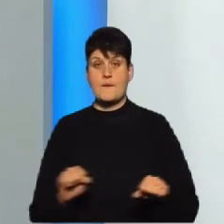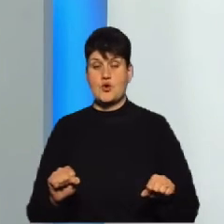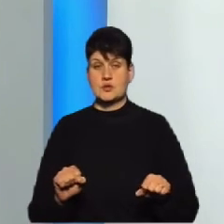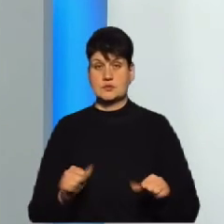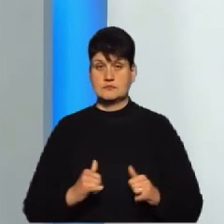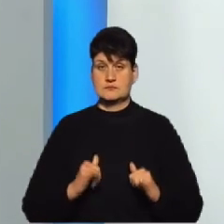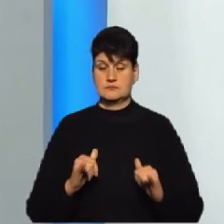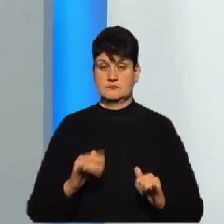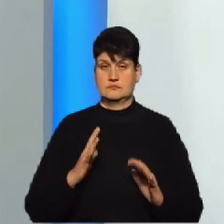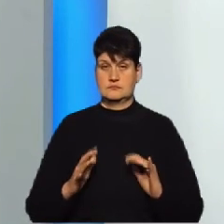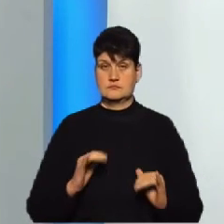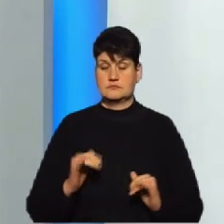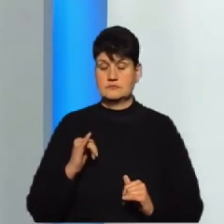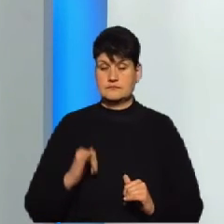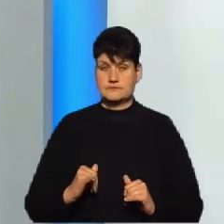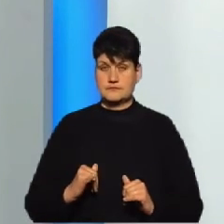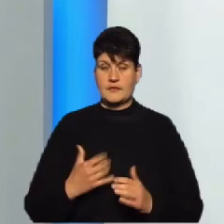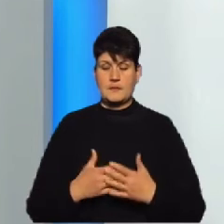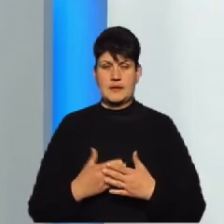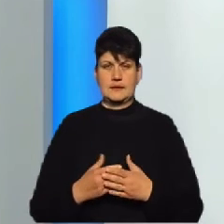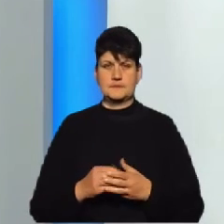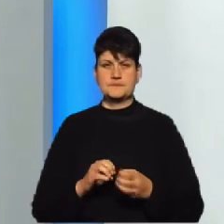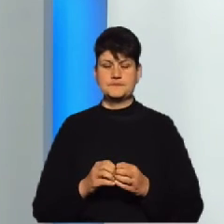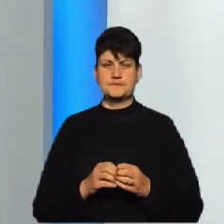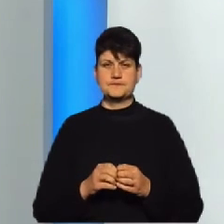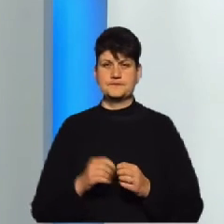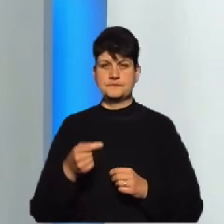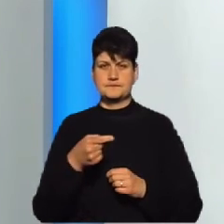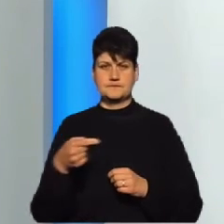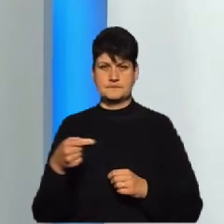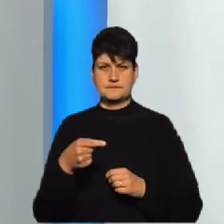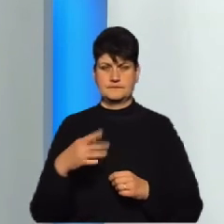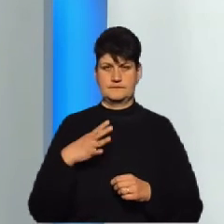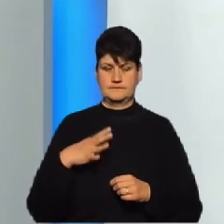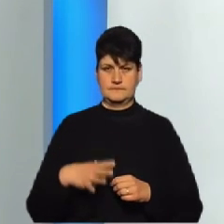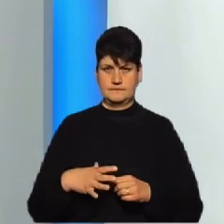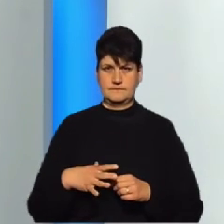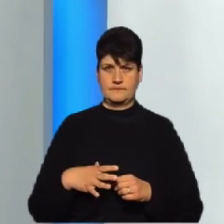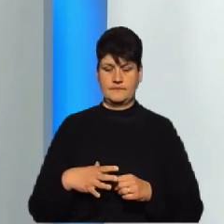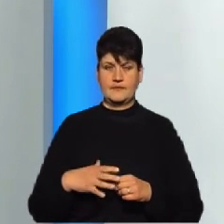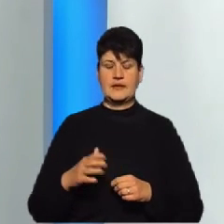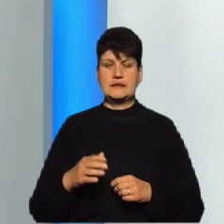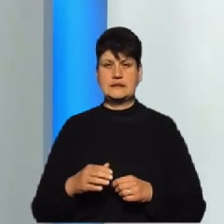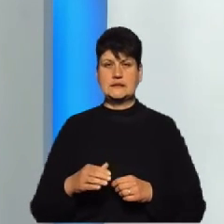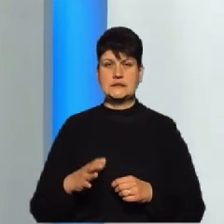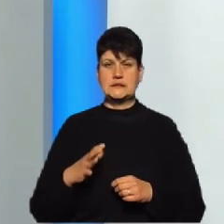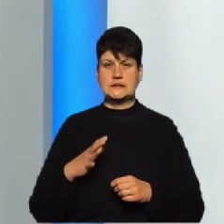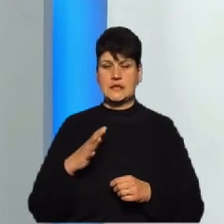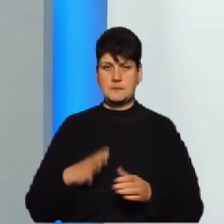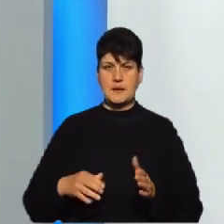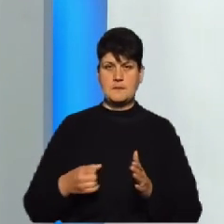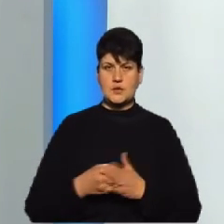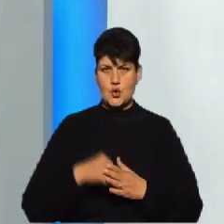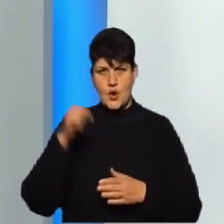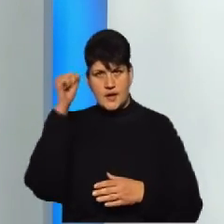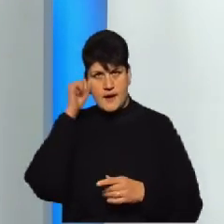недоліки терпимості. Дивіться, терпимість до гріха є гріх. Тобто, якщо ми бачимо,